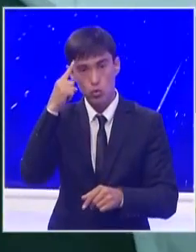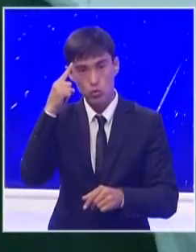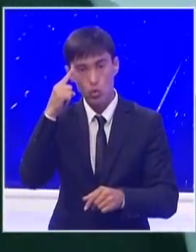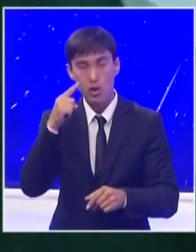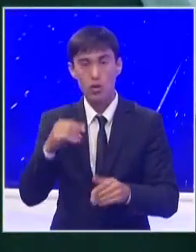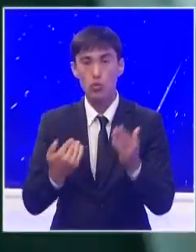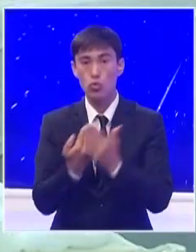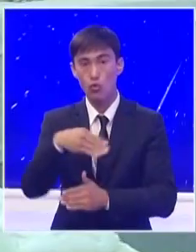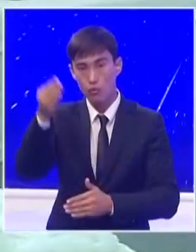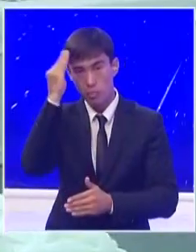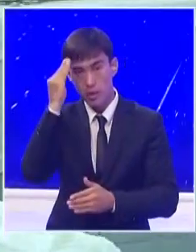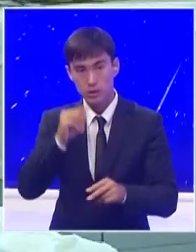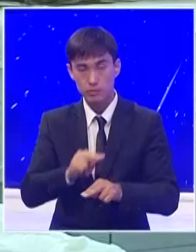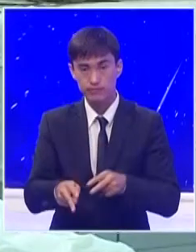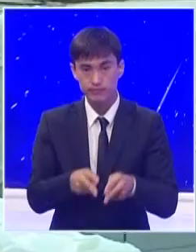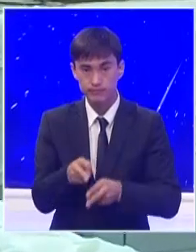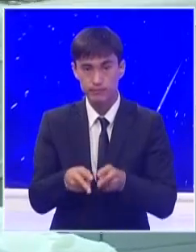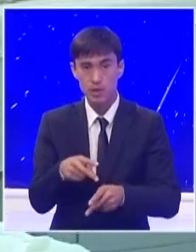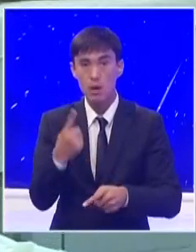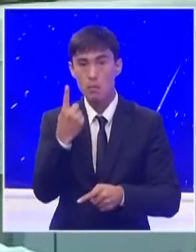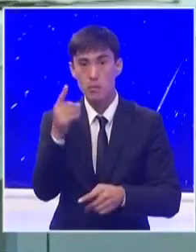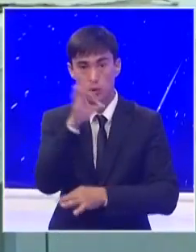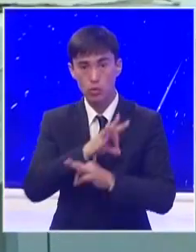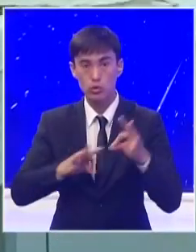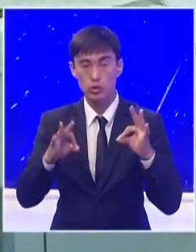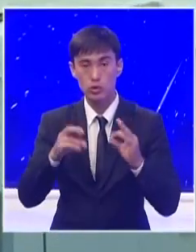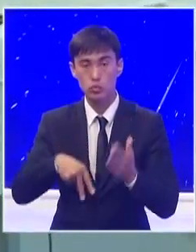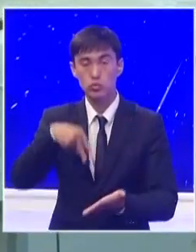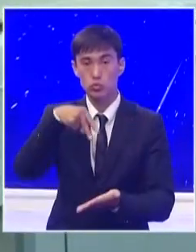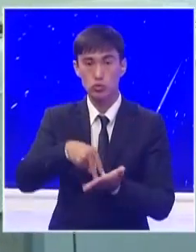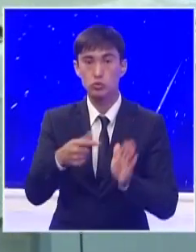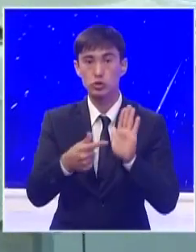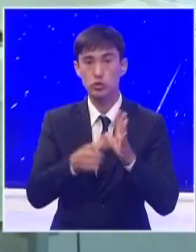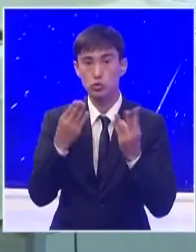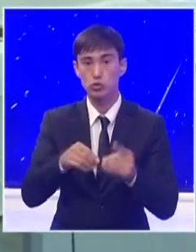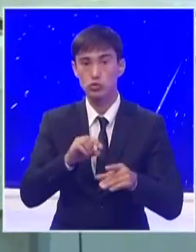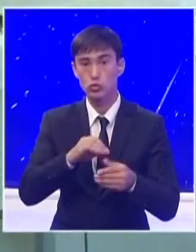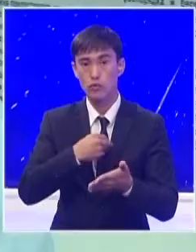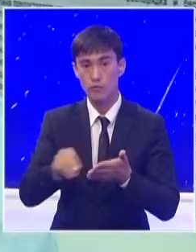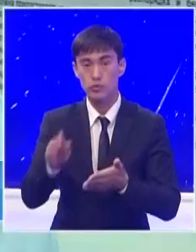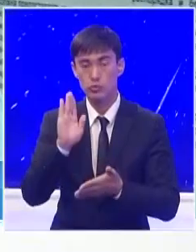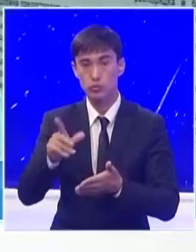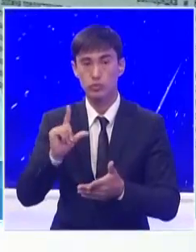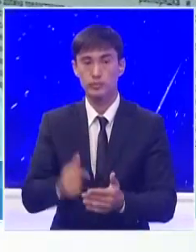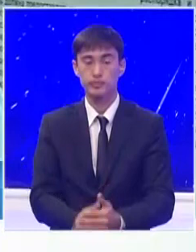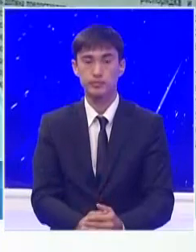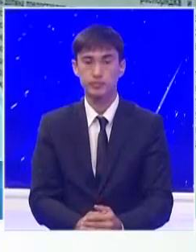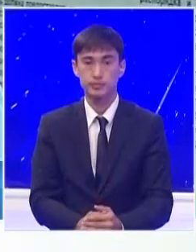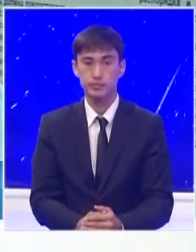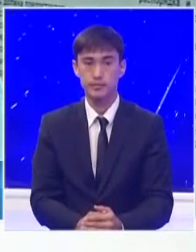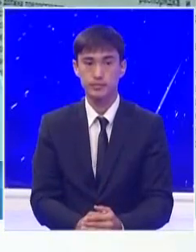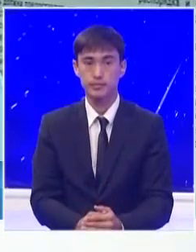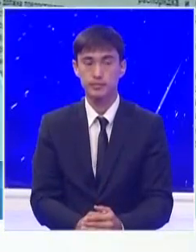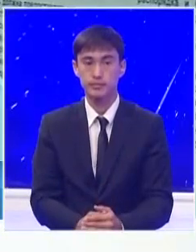қолданды. Нәтижесінде жеткіншек бір тәуліктен кейін аяққа тұрып, 7 күннен соң үйіне шығарылуы тиіс. Әкем